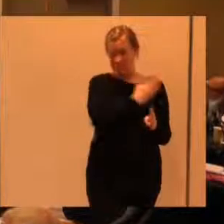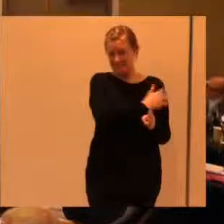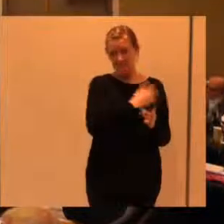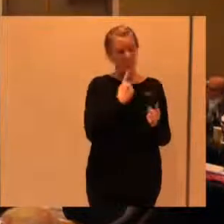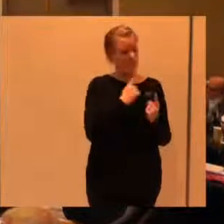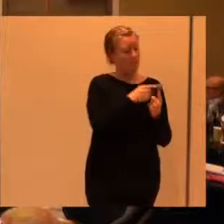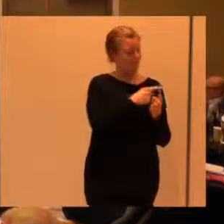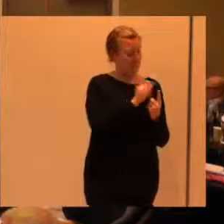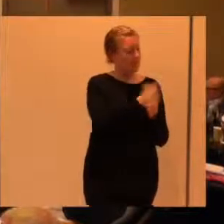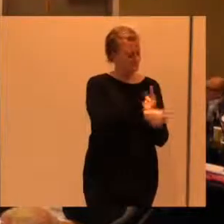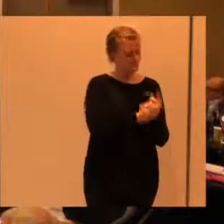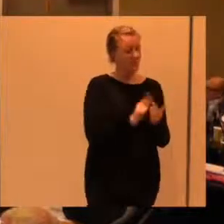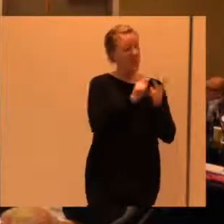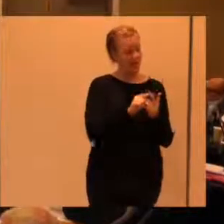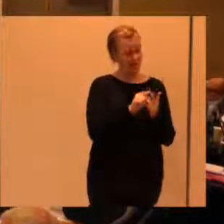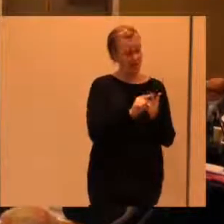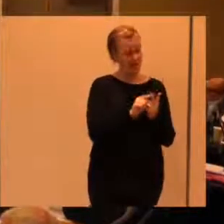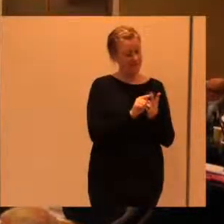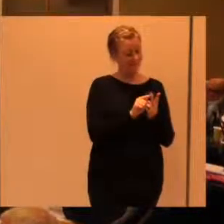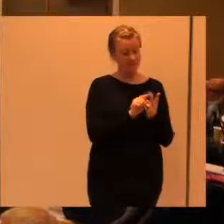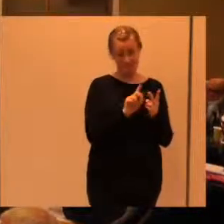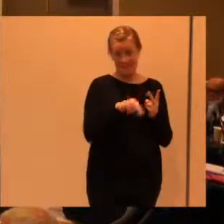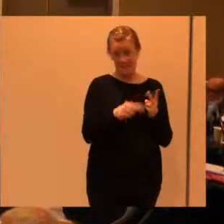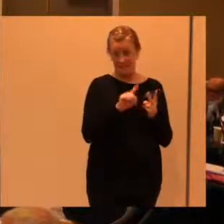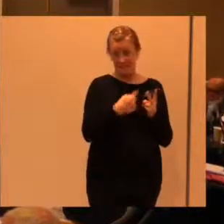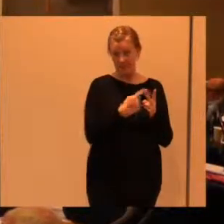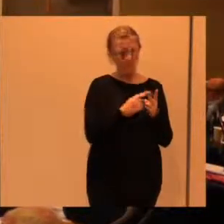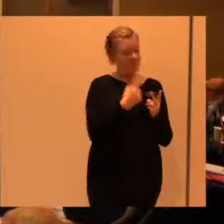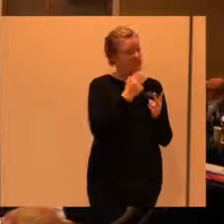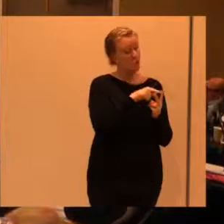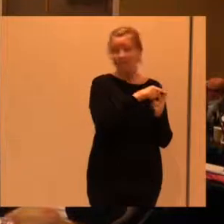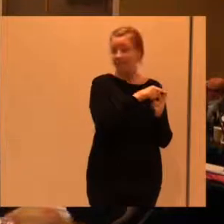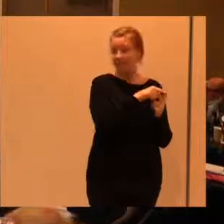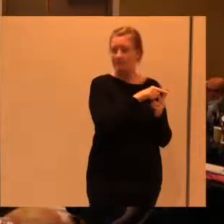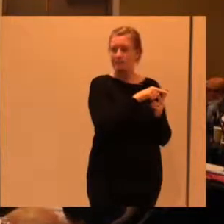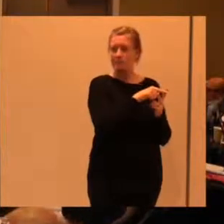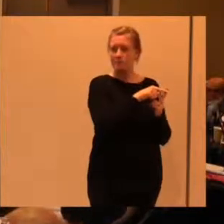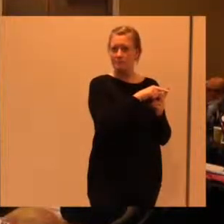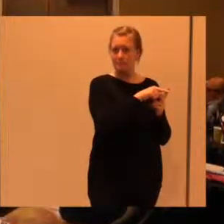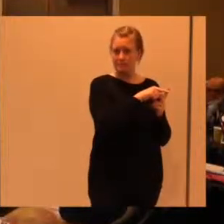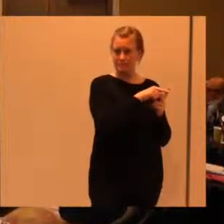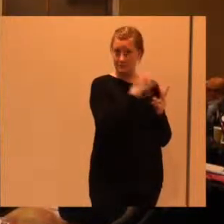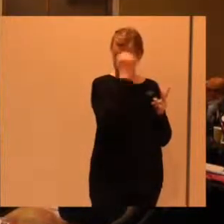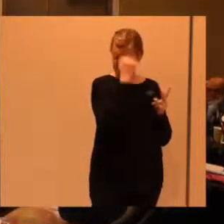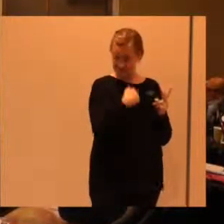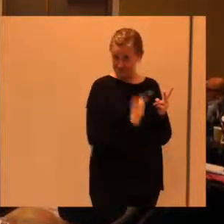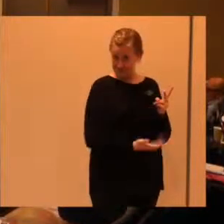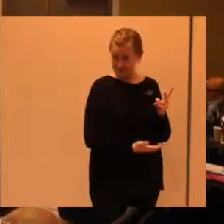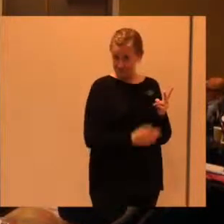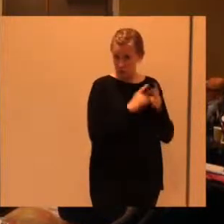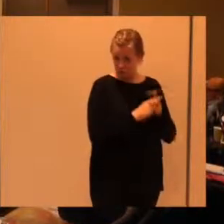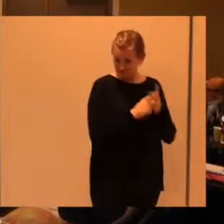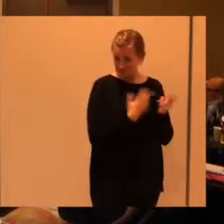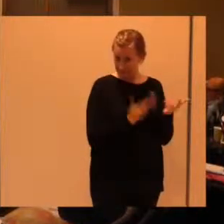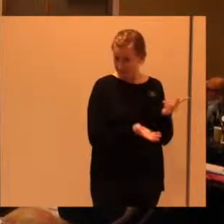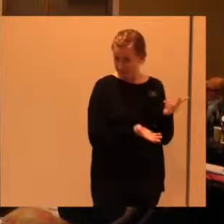kommer vi överens om något. Så träffar jag den andra kanske nästa timme. Då frågar den, vad sa ni på förra mötet? Ja, då ska jag komma ihåg det och upprepa, vad har